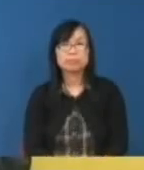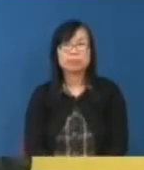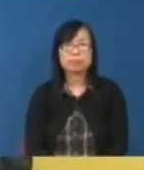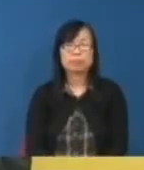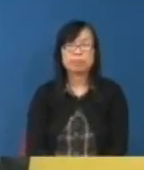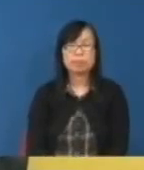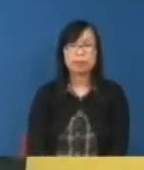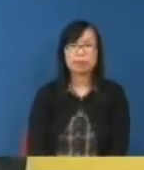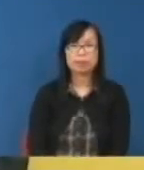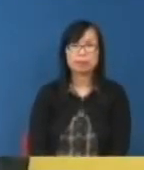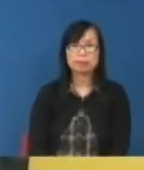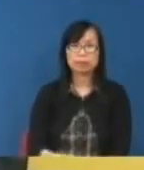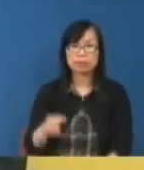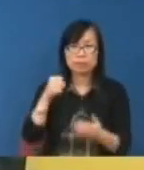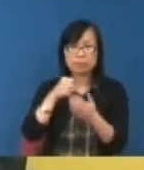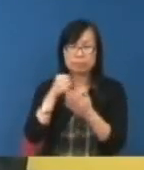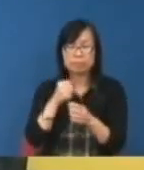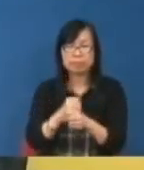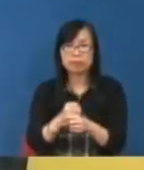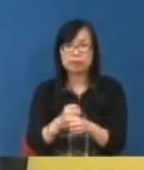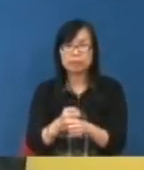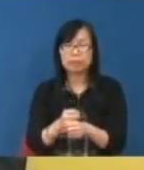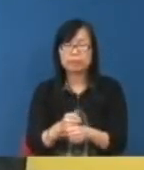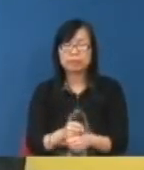嘛，即係佢揼啲人啊。咁其實